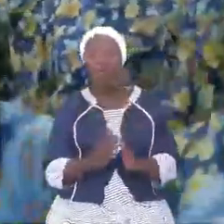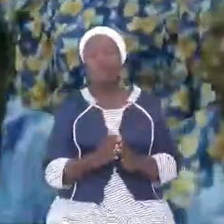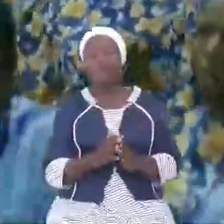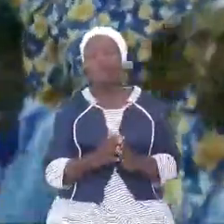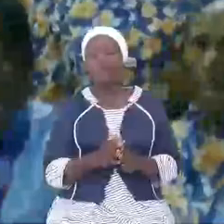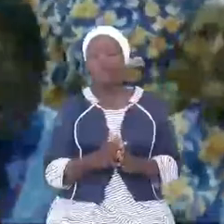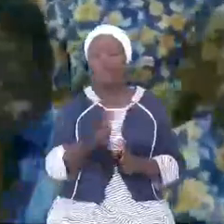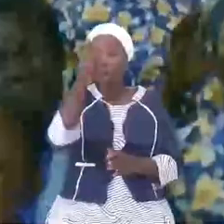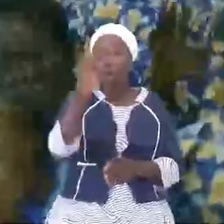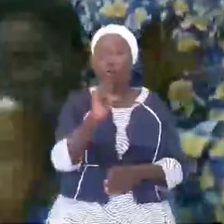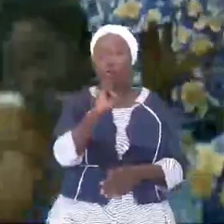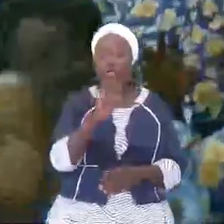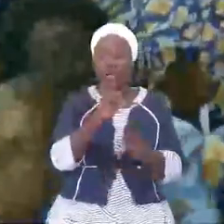déjà.